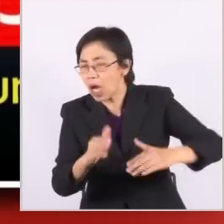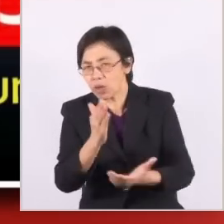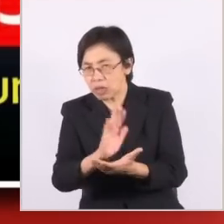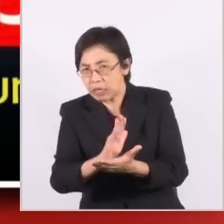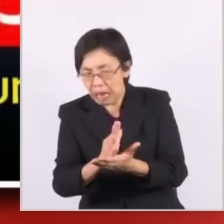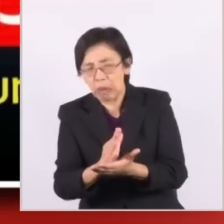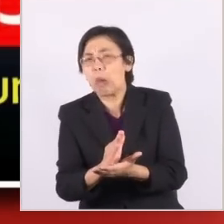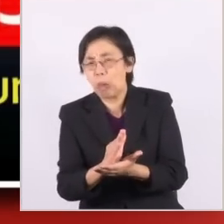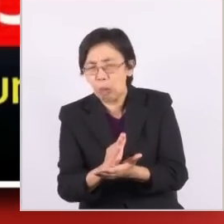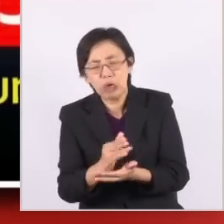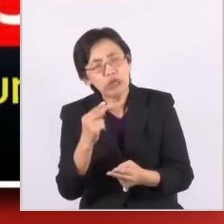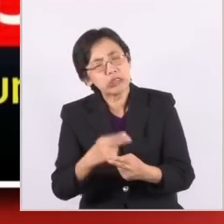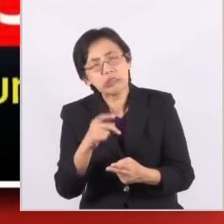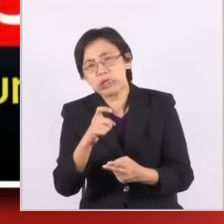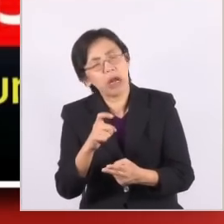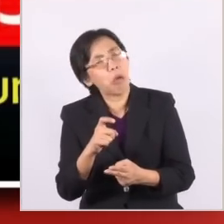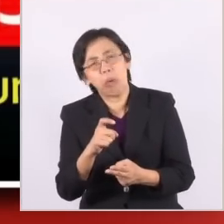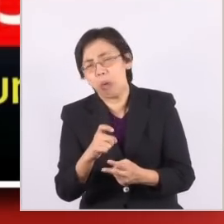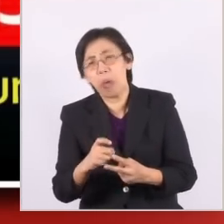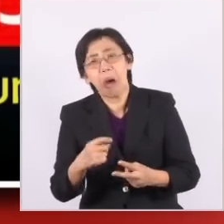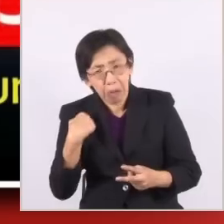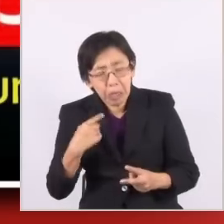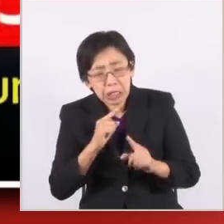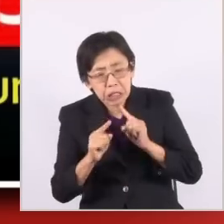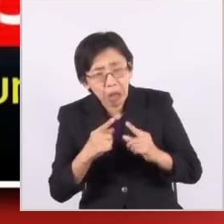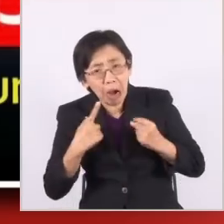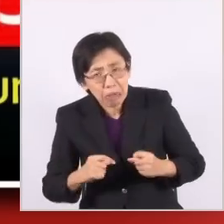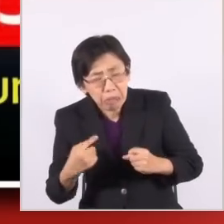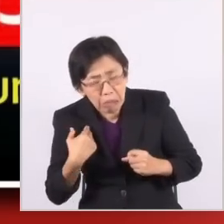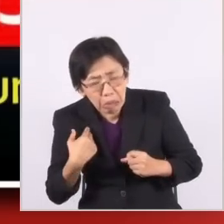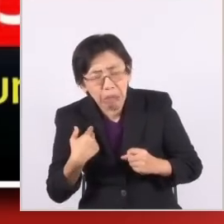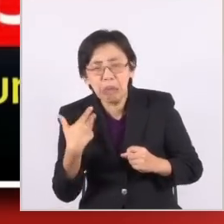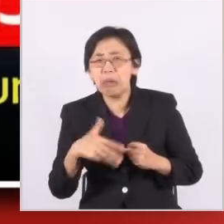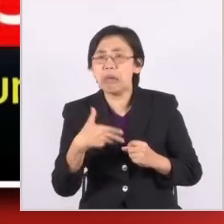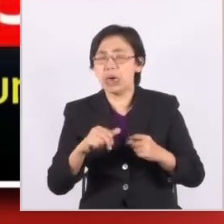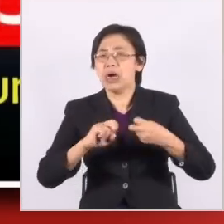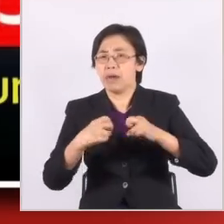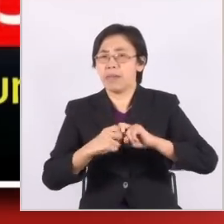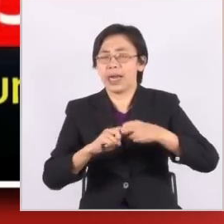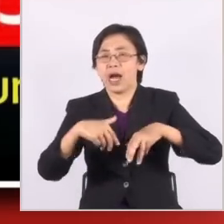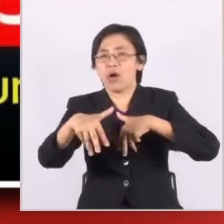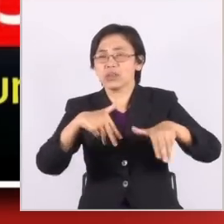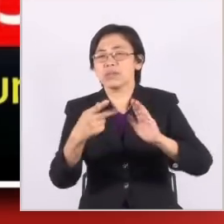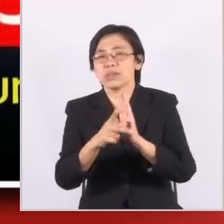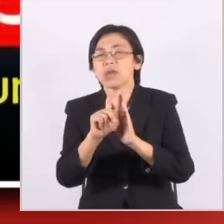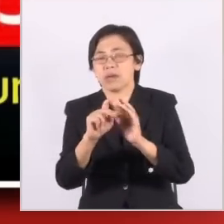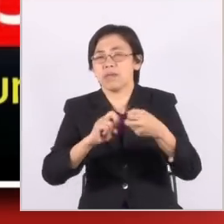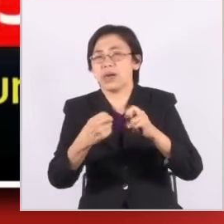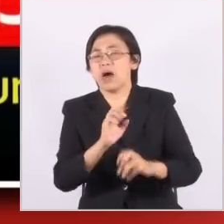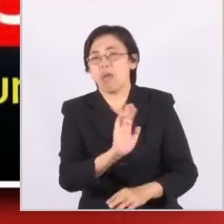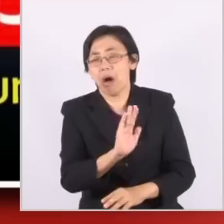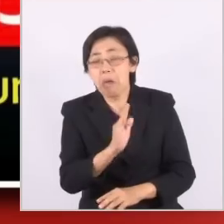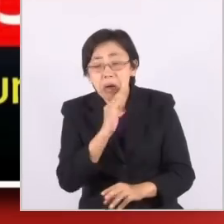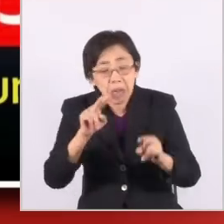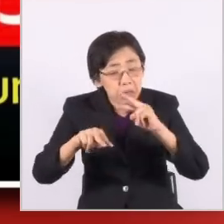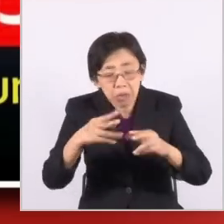แบบโจ่งขึ้นโจ่งแจ้งมากเขาเตือนแบบนี้นี่นะครับเรื่องใหญ่ที่แบบเนี้ยเดี๋ยวมันจะเป็นปัญหาของชาวจังหวัดเขาเนี่ยอ่าถ้าไม่ตรวจสอบจะเป็น